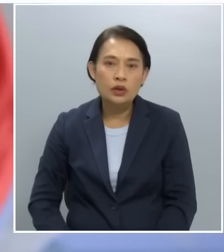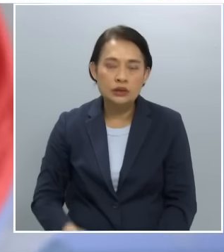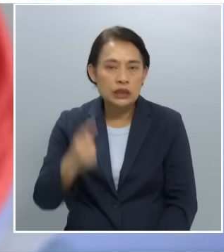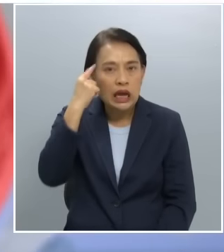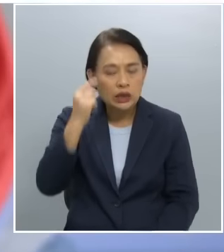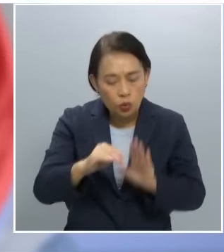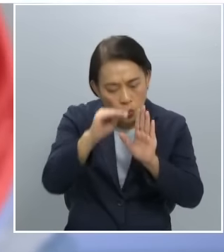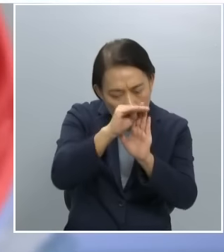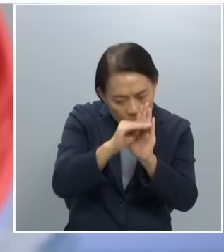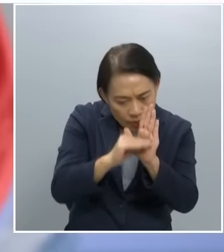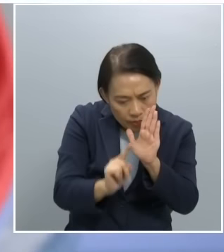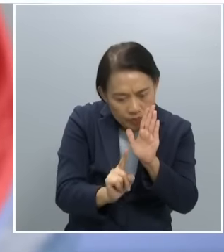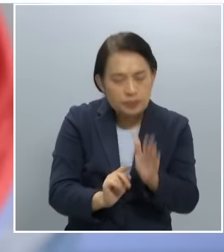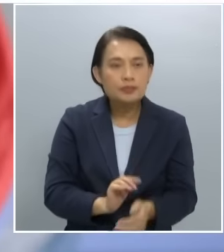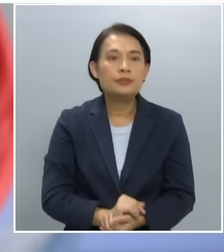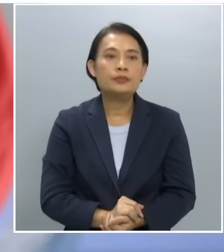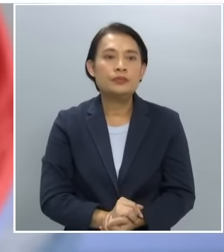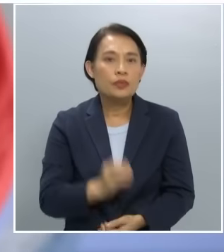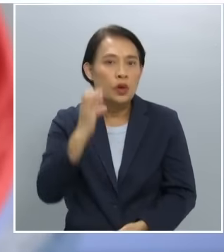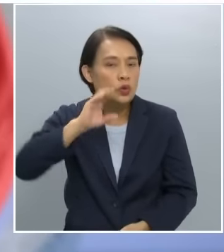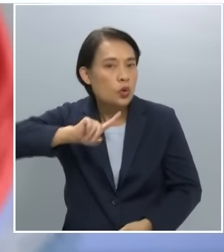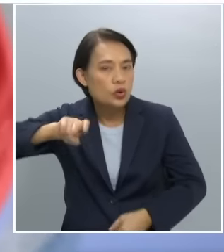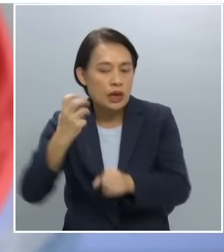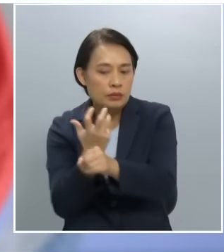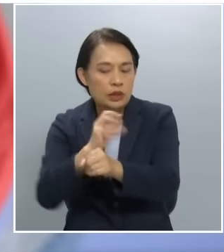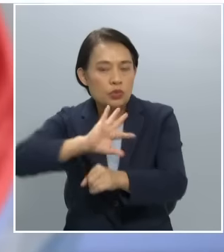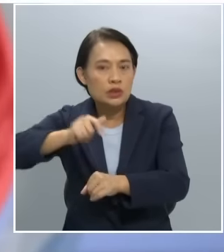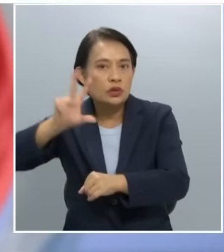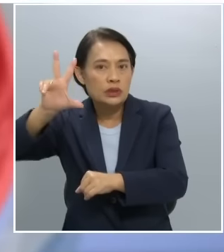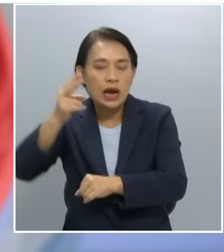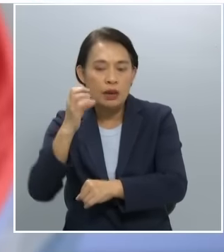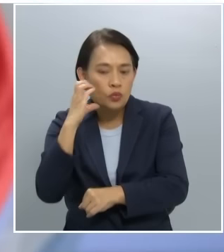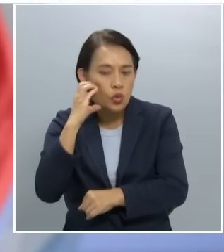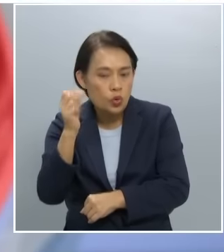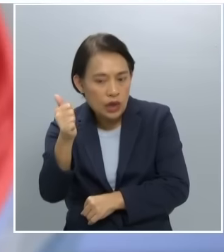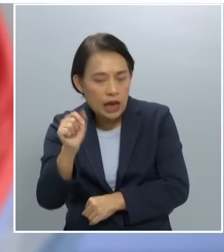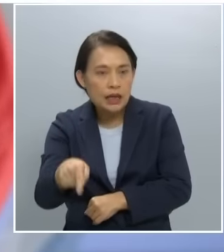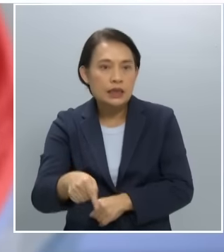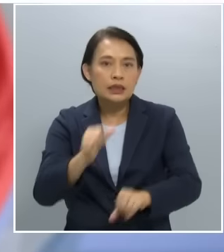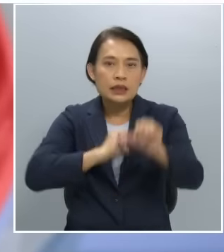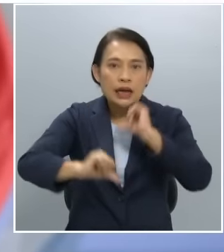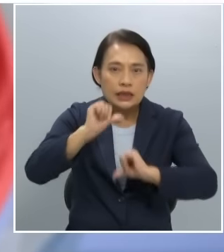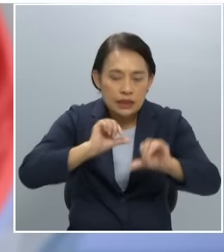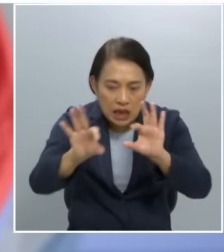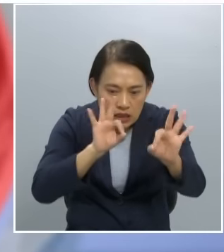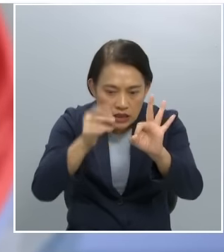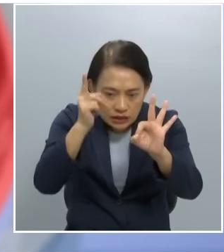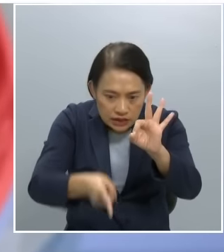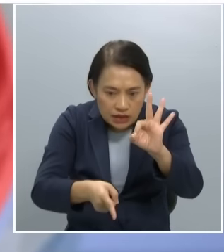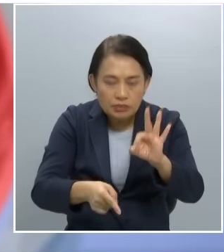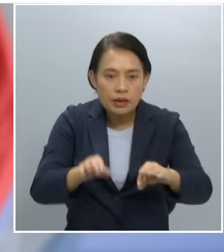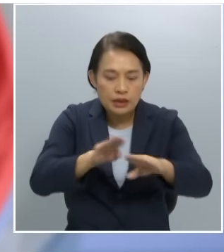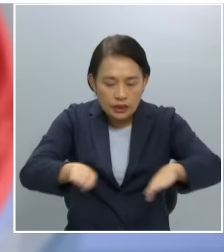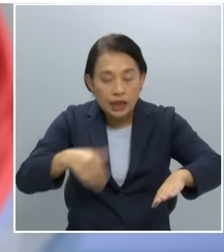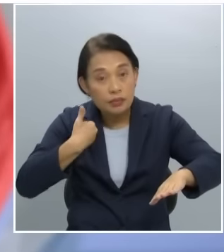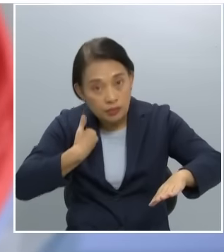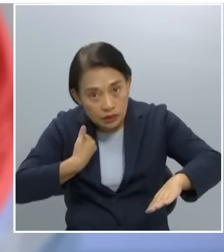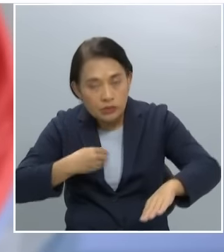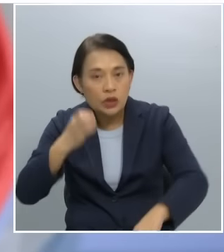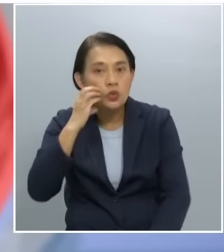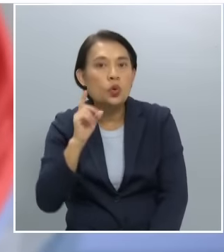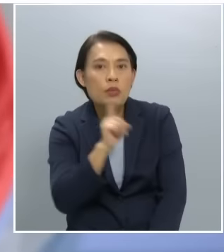ไงหรืออย่างอย่างที่เนี่ยก็สามารถโทรมาเช็คที่ช่อง 3ได้ค่ะว่ามีการแคสตัวละครเรื่องนี้จริงมั้ยอ่ามีตัวละครเด็กยตัวละครมีอย่างงี้มั้ย